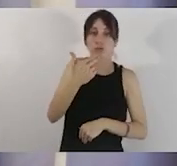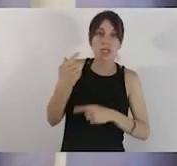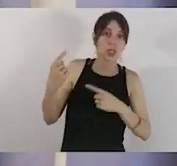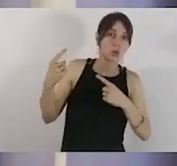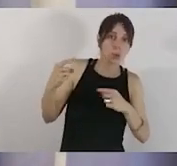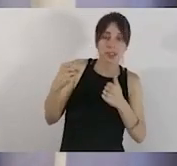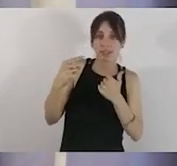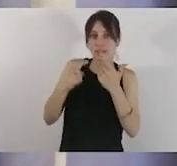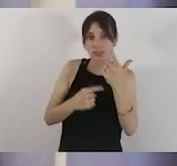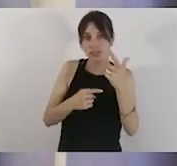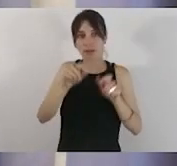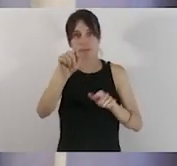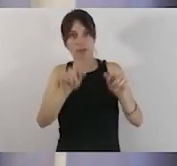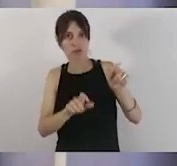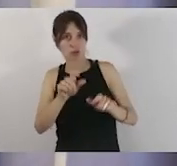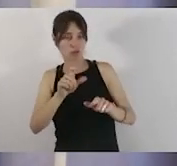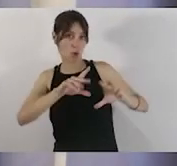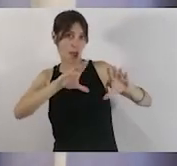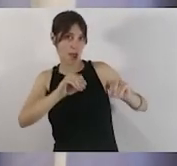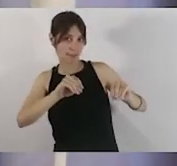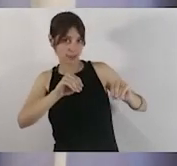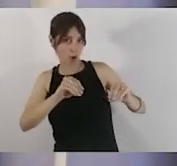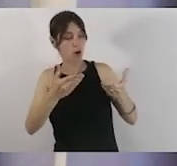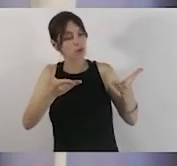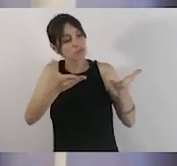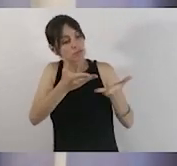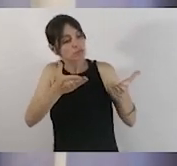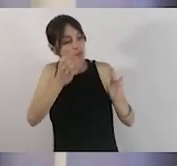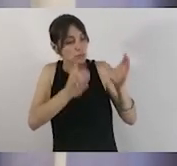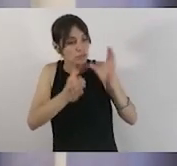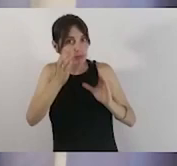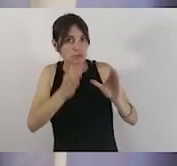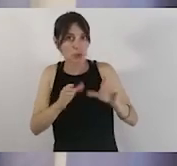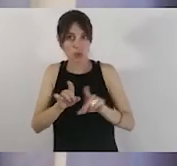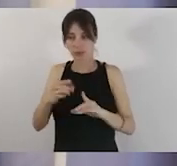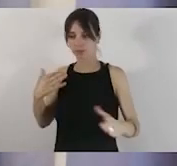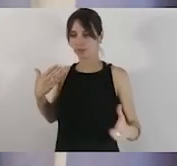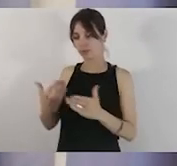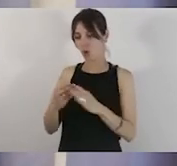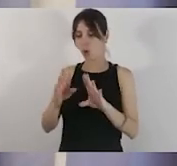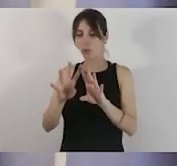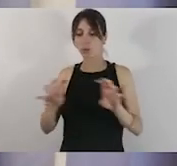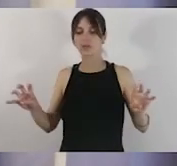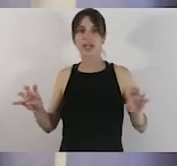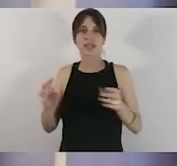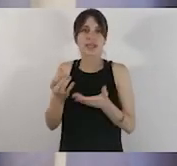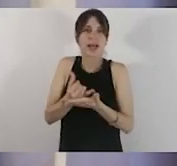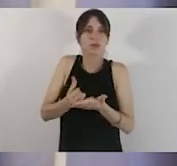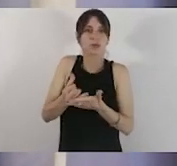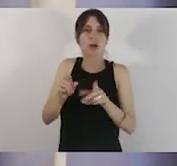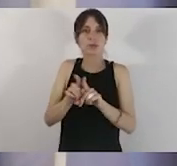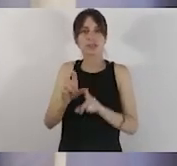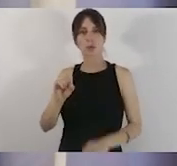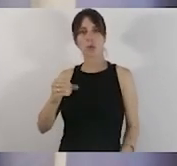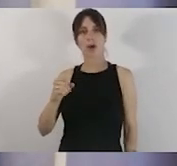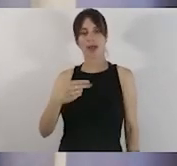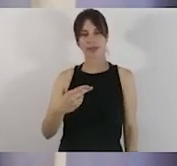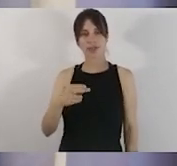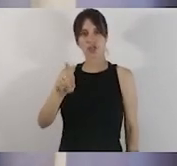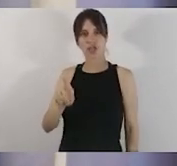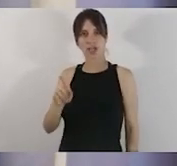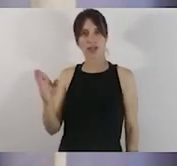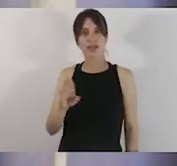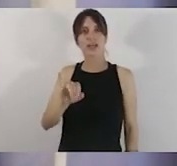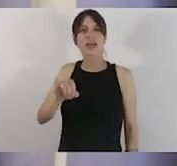sur tout le travail qu'on a commencé à faire avec le Conseil insulaire et l'ONG Smilo. À cette date,